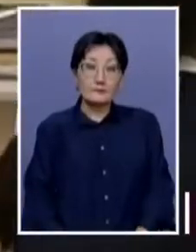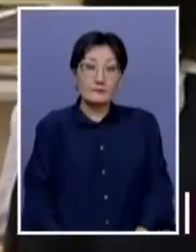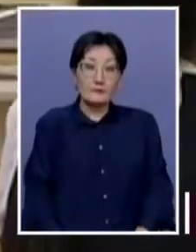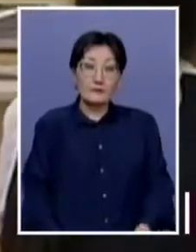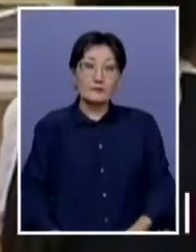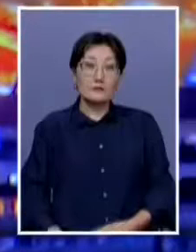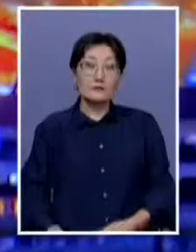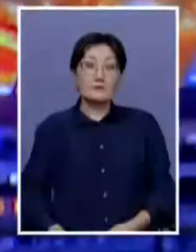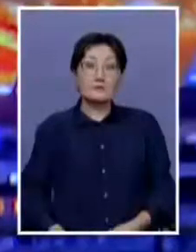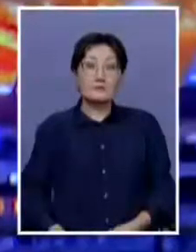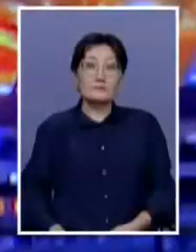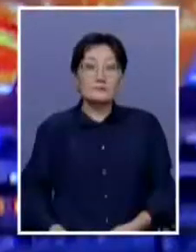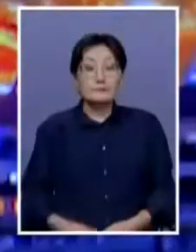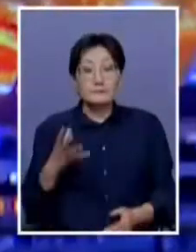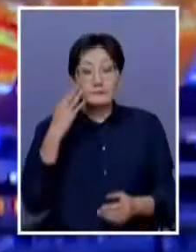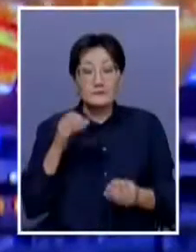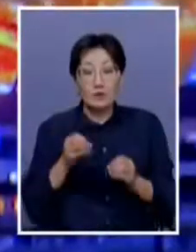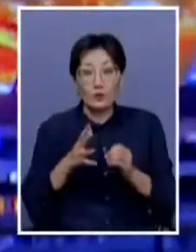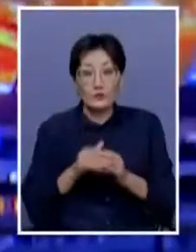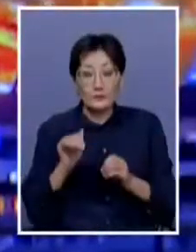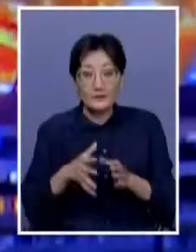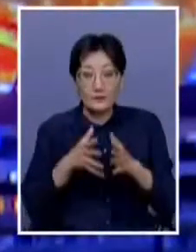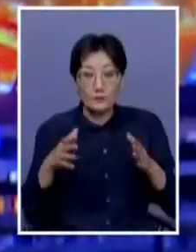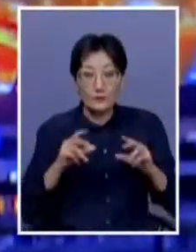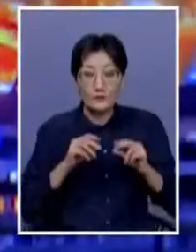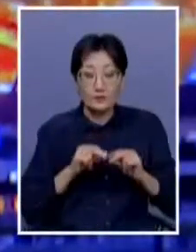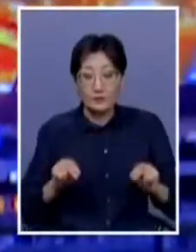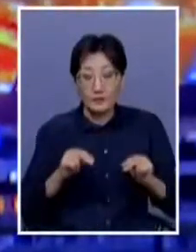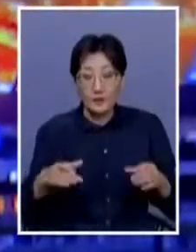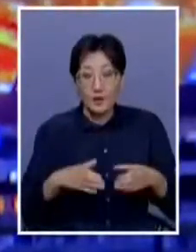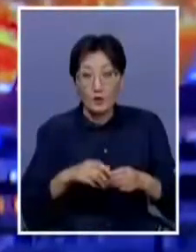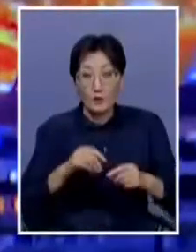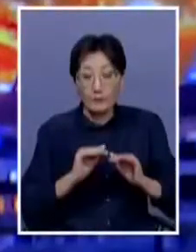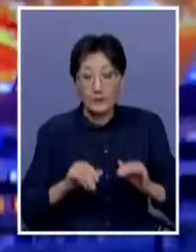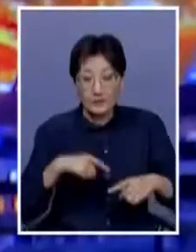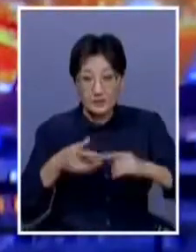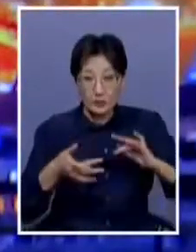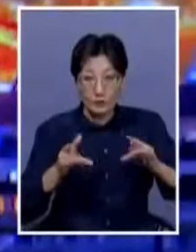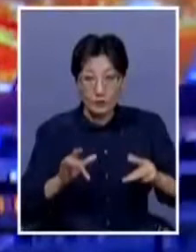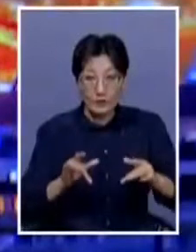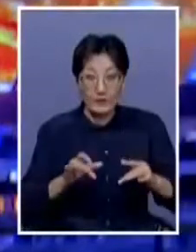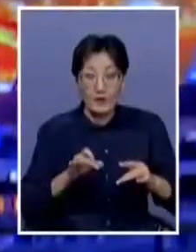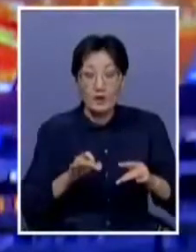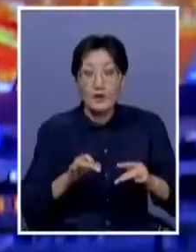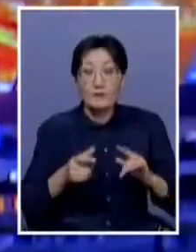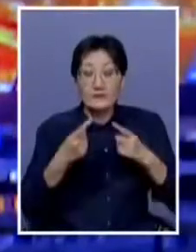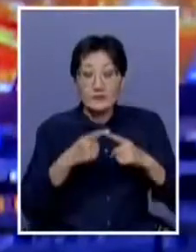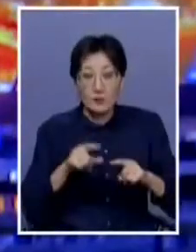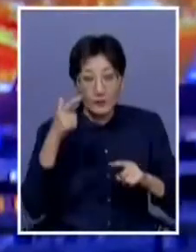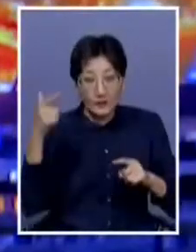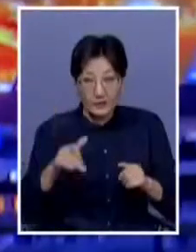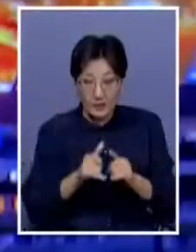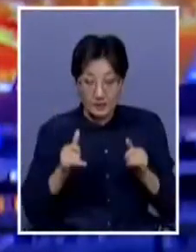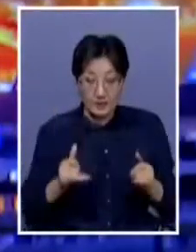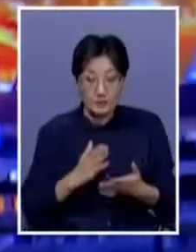телеарнасы. Алматыда 15 мыңнан астам мұғалім балаларды қашықтан оқыту үшін білімін шыңдап, техникалық сауаттылығын